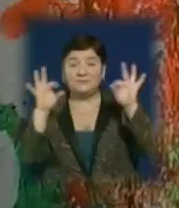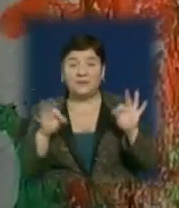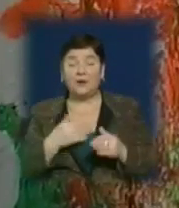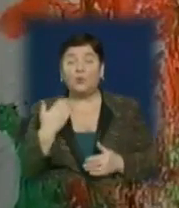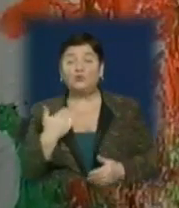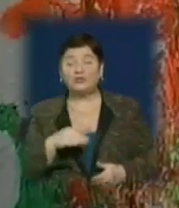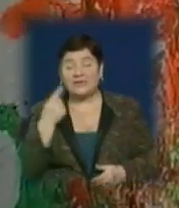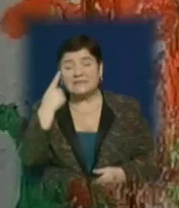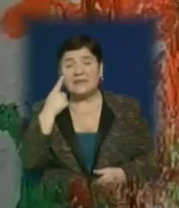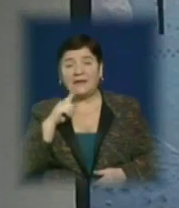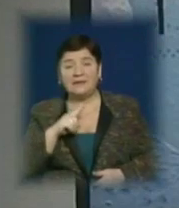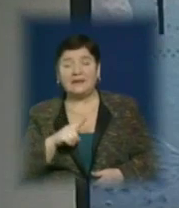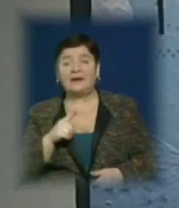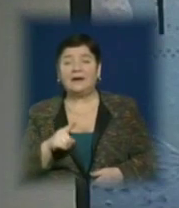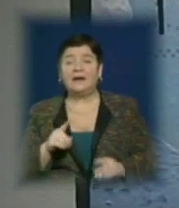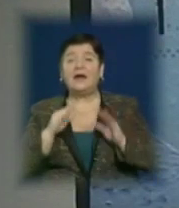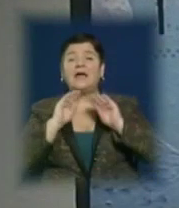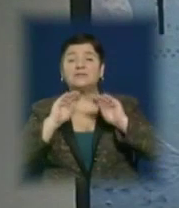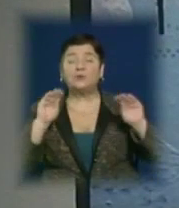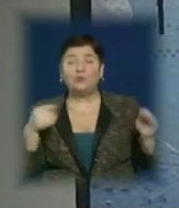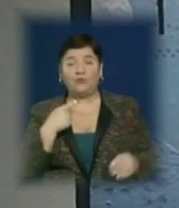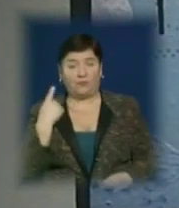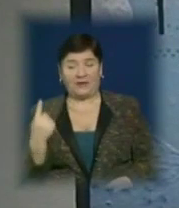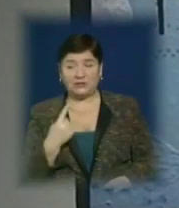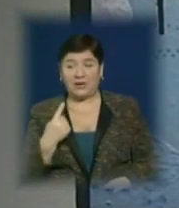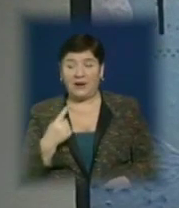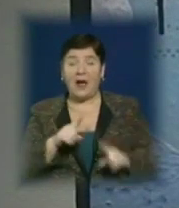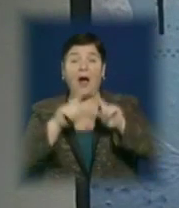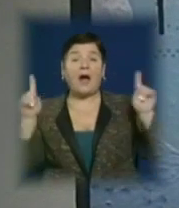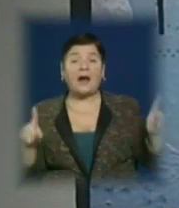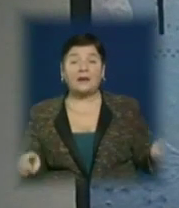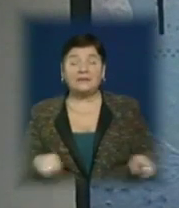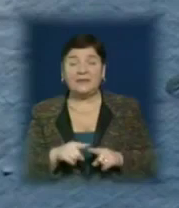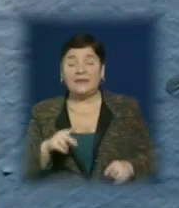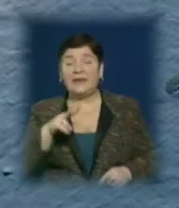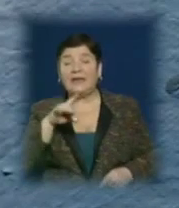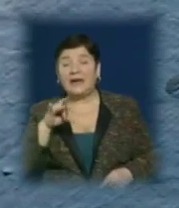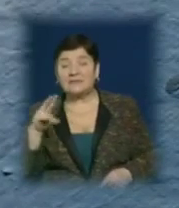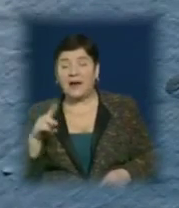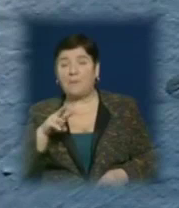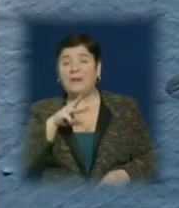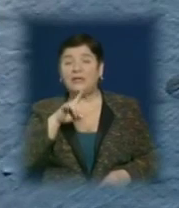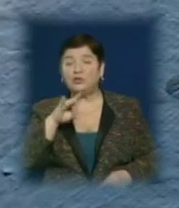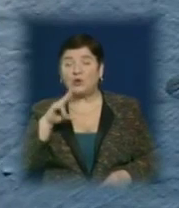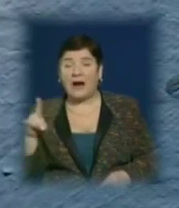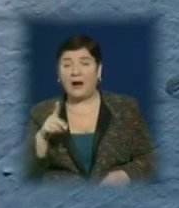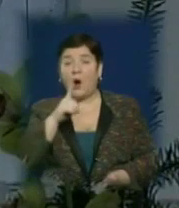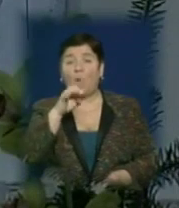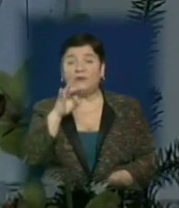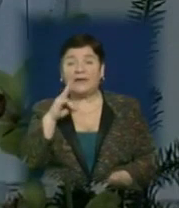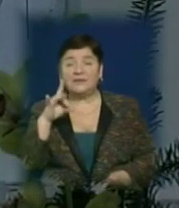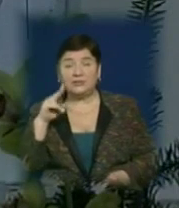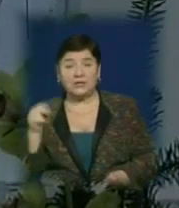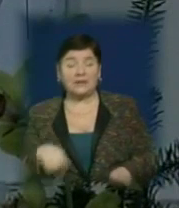вже знаних закарпатських авторів експонують вперше. Картини Руслана Тремби, Петра Рязки, Віктора Мельничука, Михайла Ходанича,